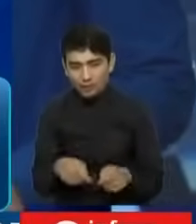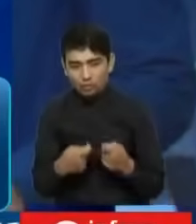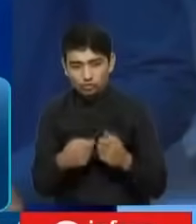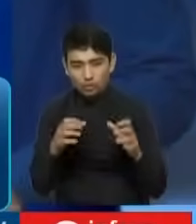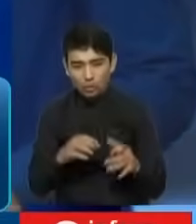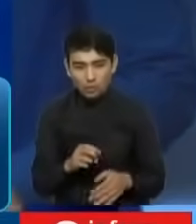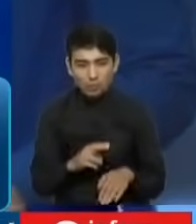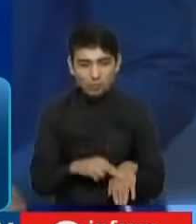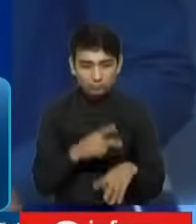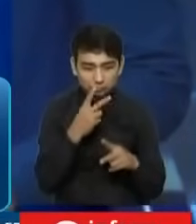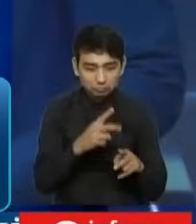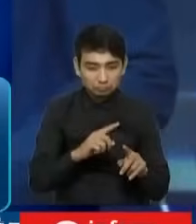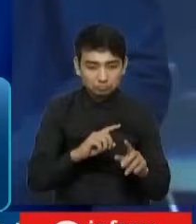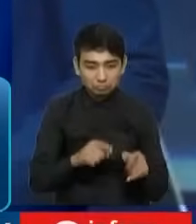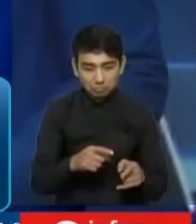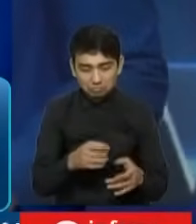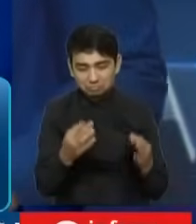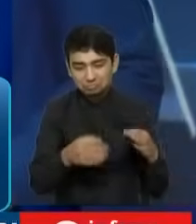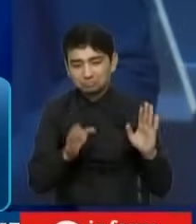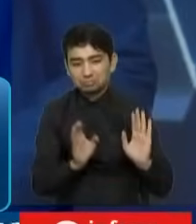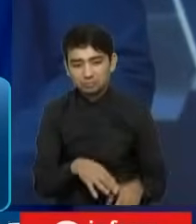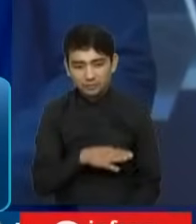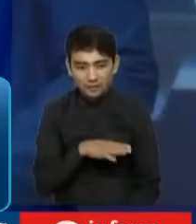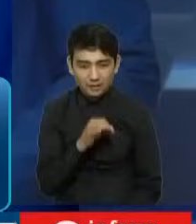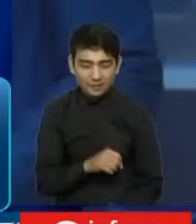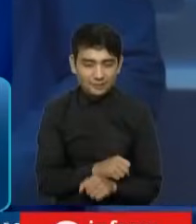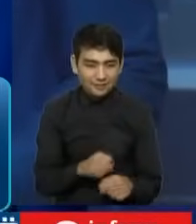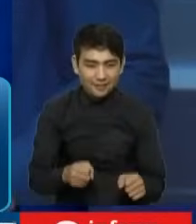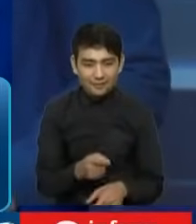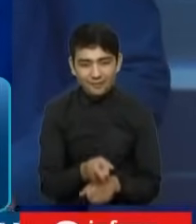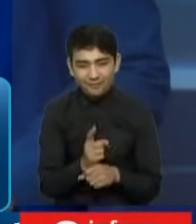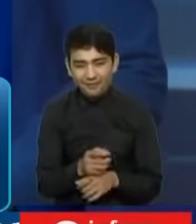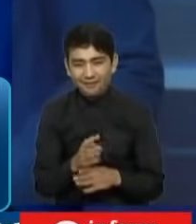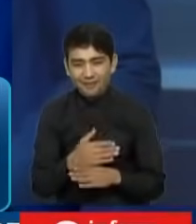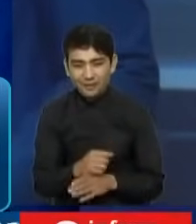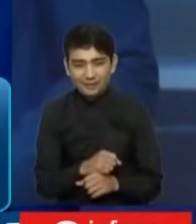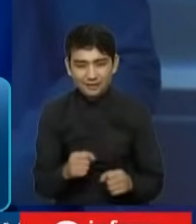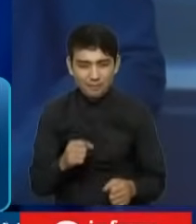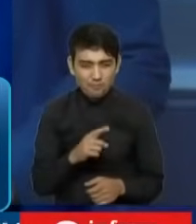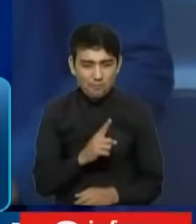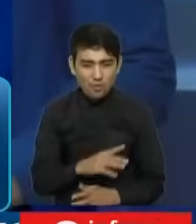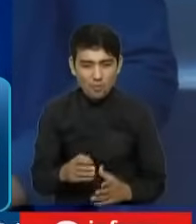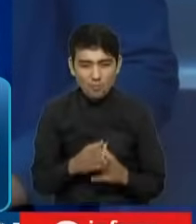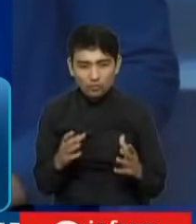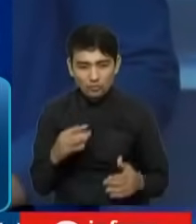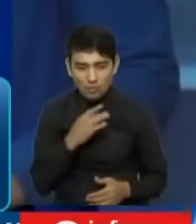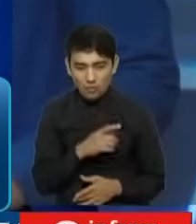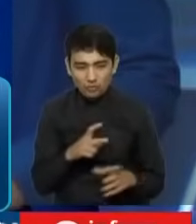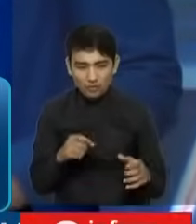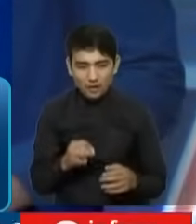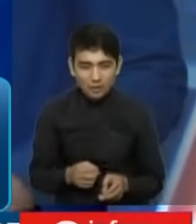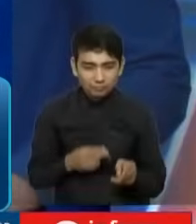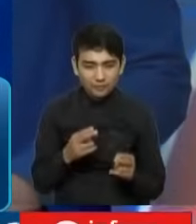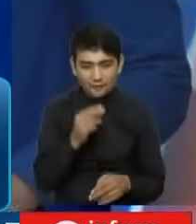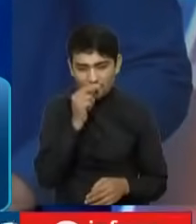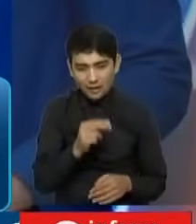полиция отпускает. При этом убытки, которые наносят нелегальные охотники и рыболовы, исчисляются миллионами. Почему вину преступников